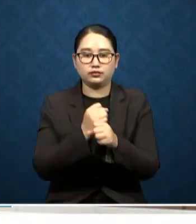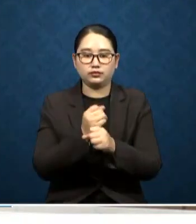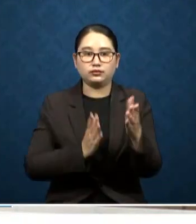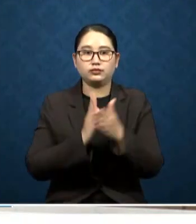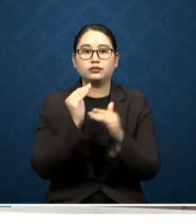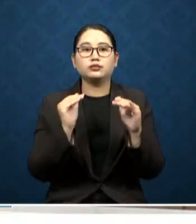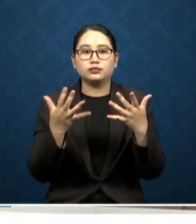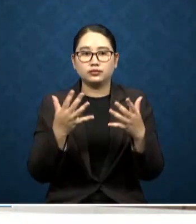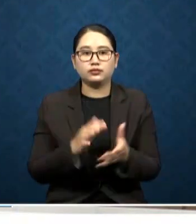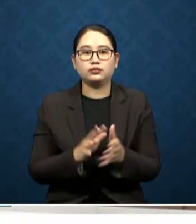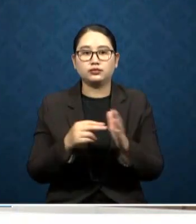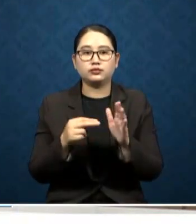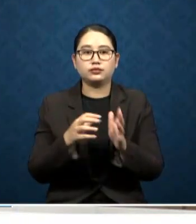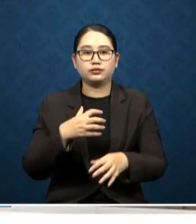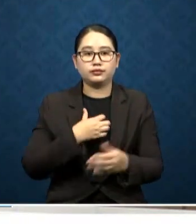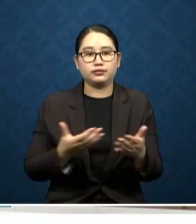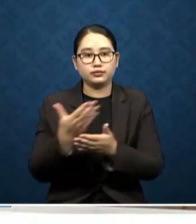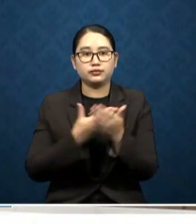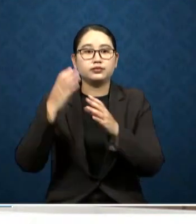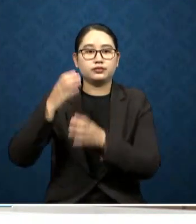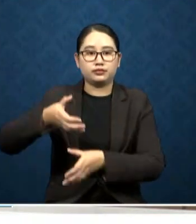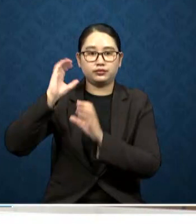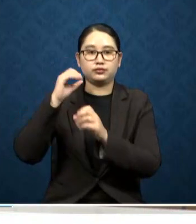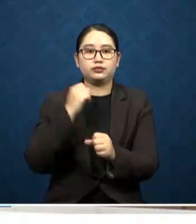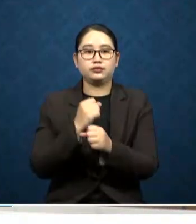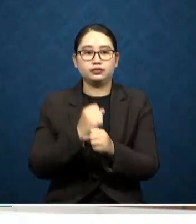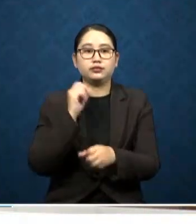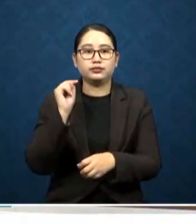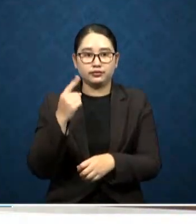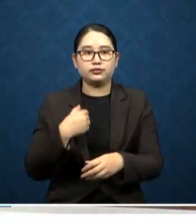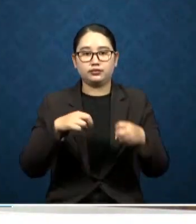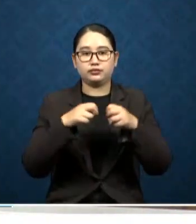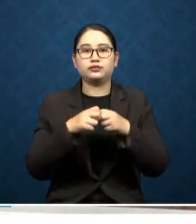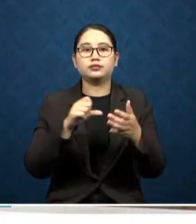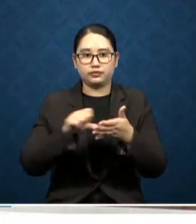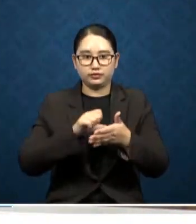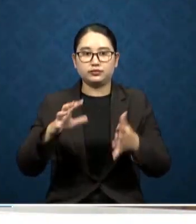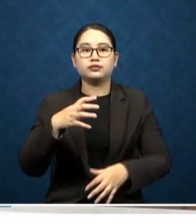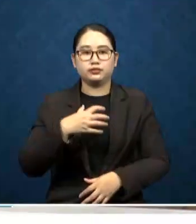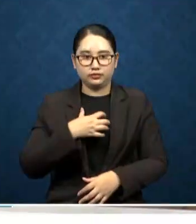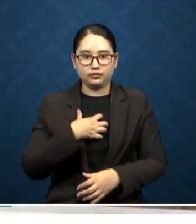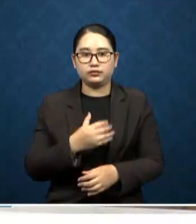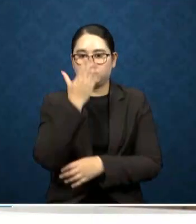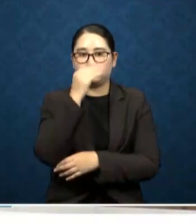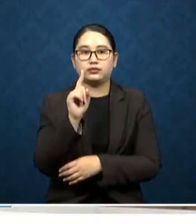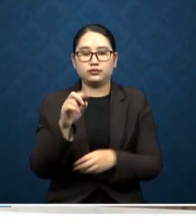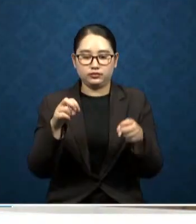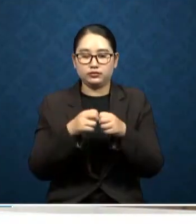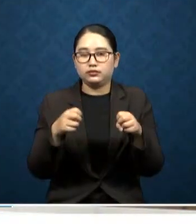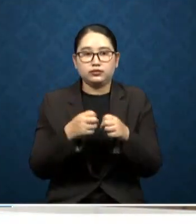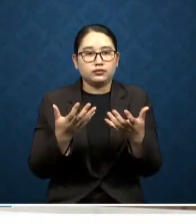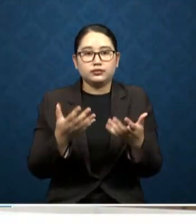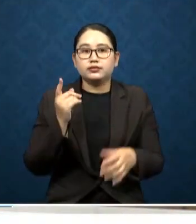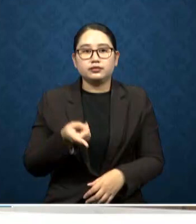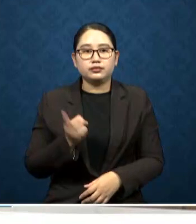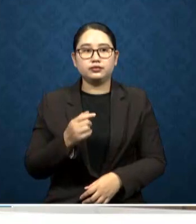หมายเห็นควรที่จะต้องพิจารณาคบทวนคำสั่งดังกล่าวเพื่อแก้ปัญหาครับไม่เช่นนั้นก็จะเป็นสภาพที่